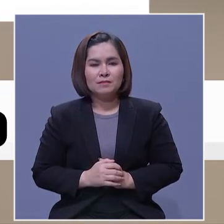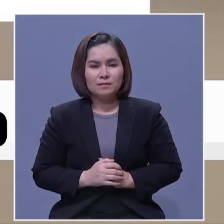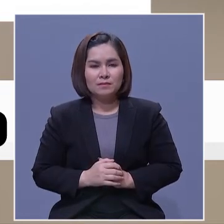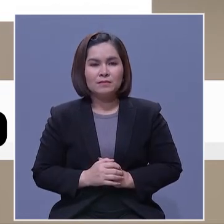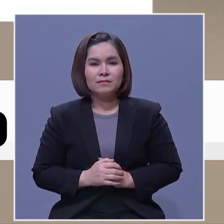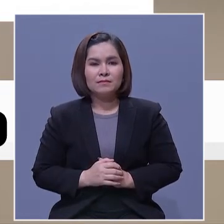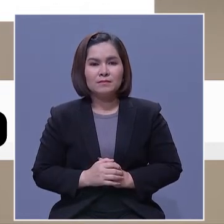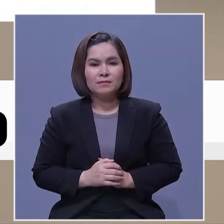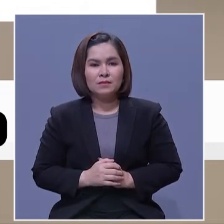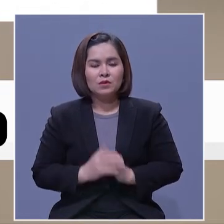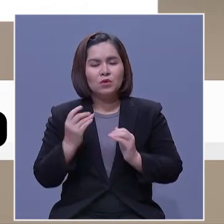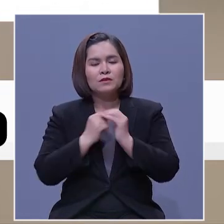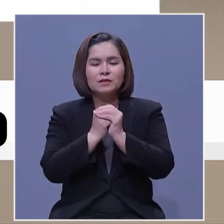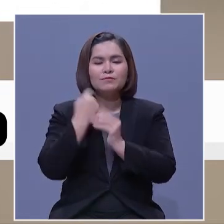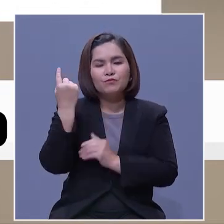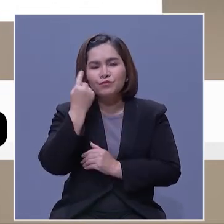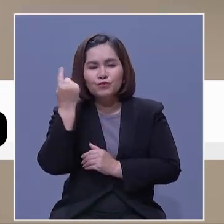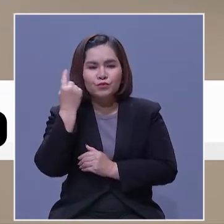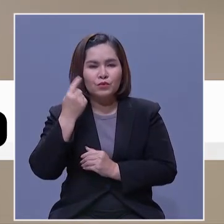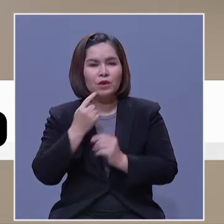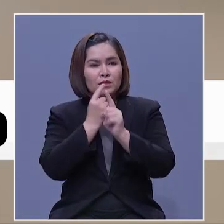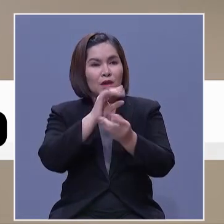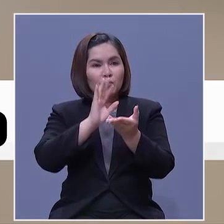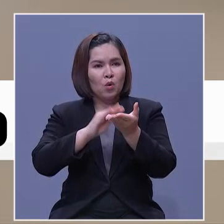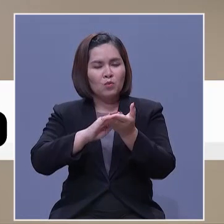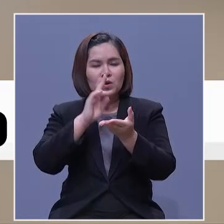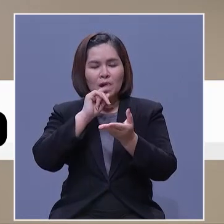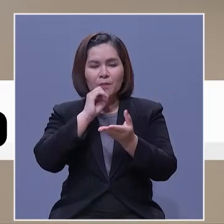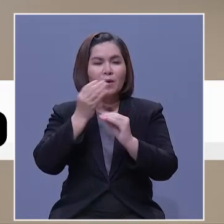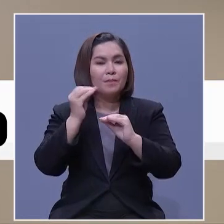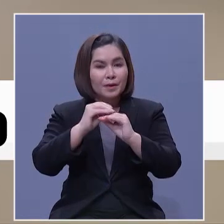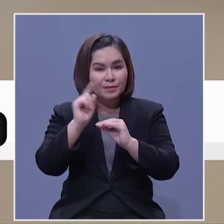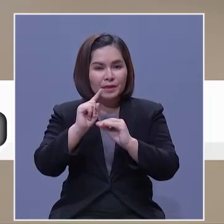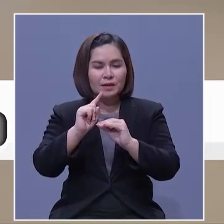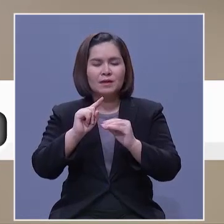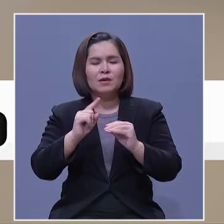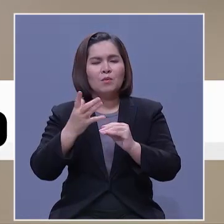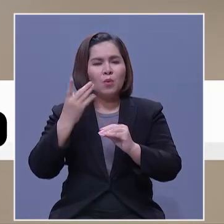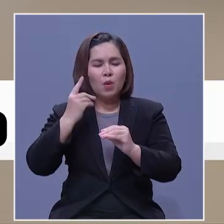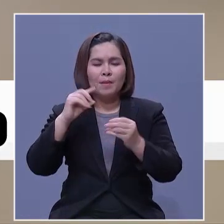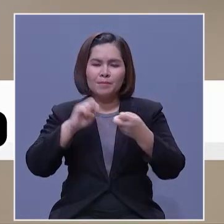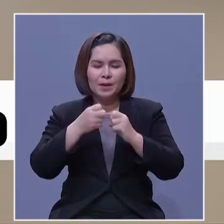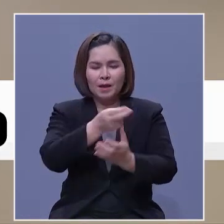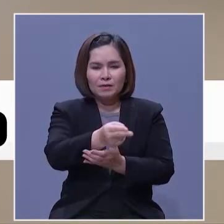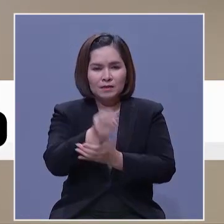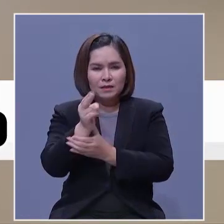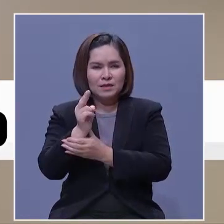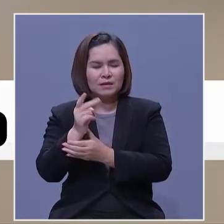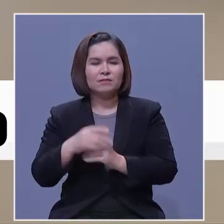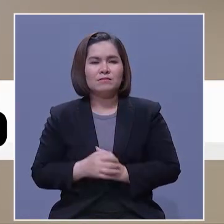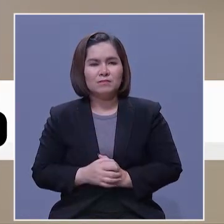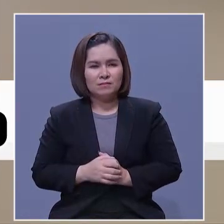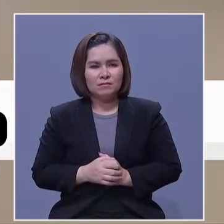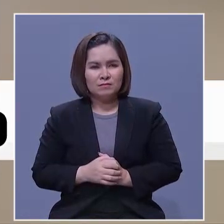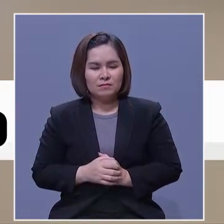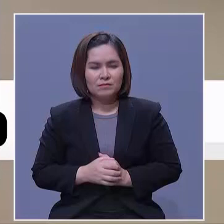ของจีนเขาก็เที่ยวกันเยอะเนี่ยนะครับในรายงานข่าวยังบอกนะครับว่าเหตุยิงกันเมื่อวานนี้เกิดขึ้นไม่กี่วันก่อน